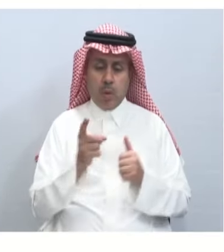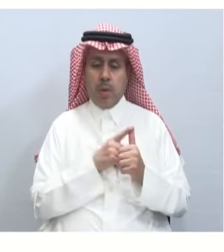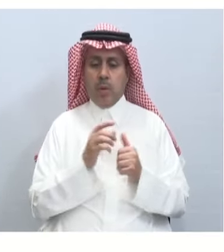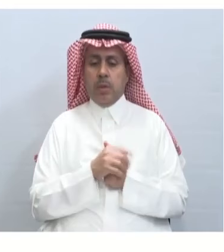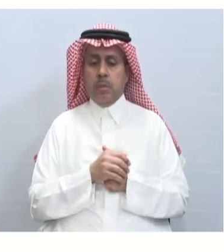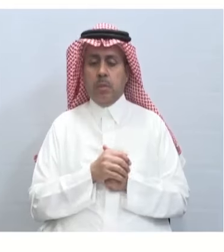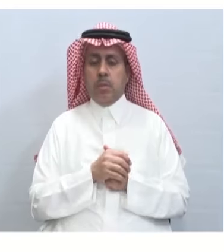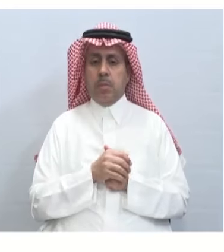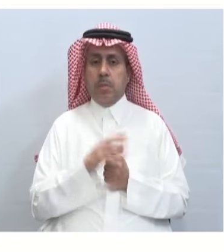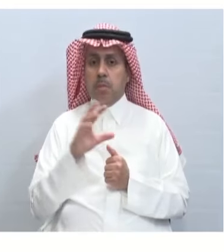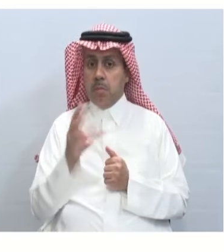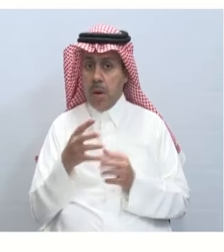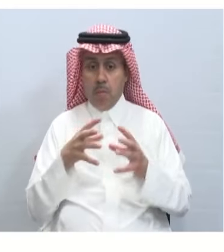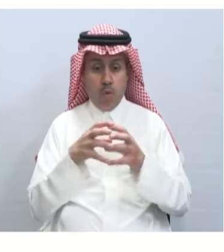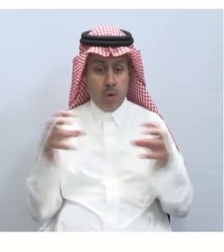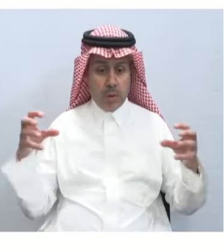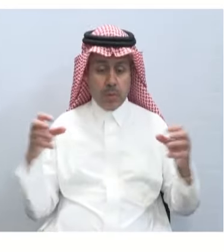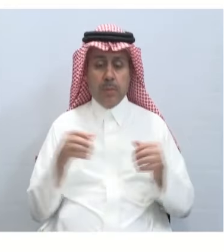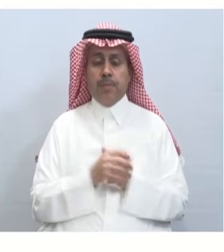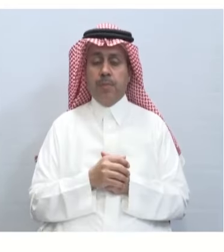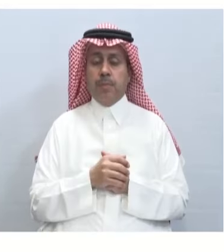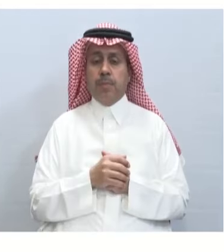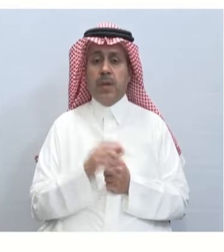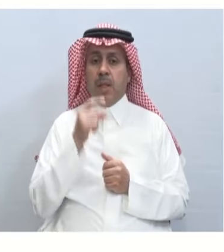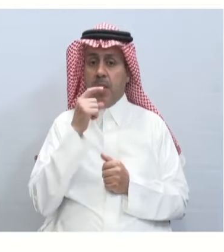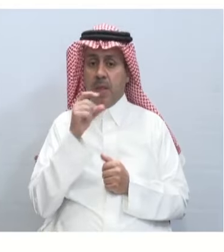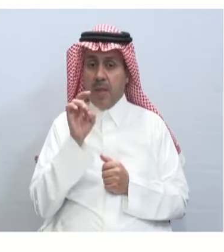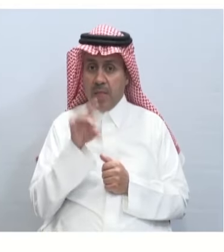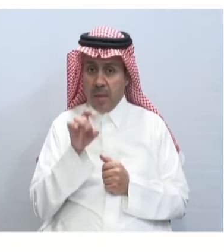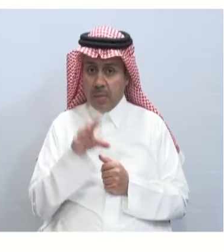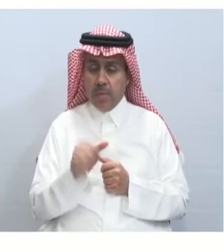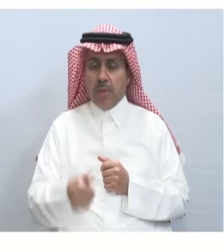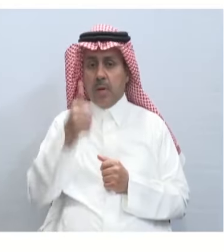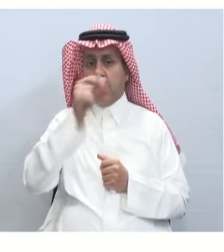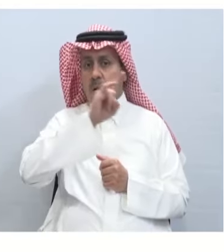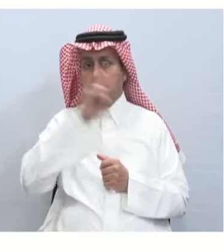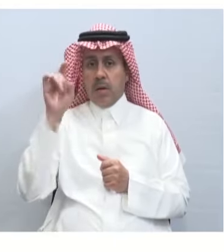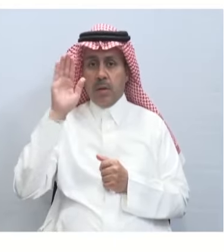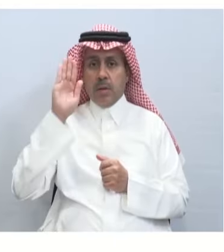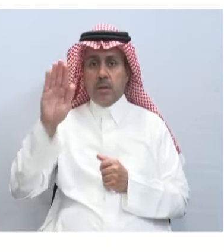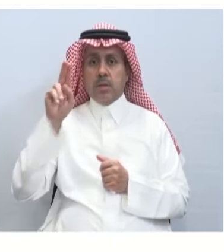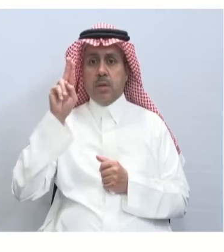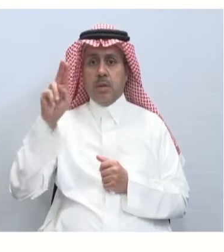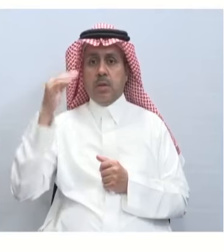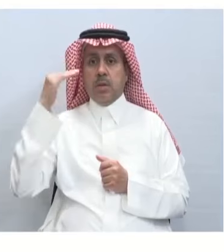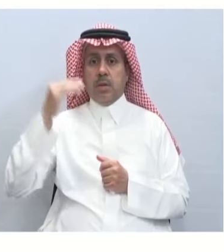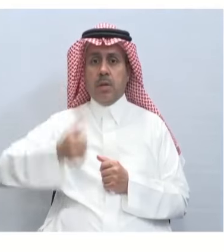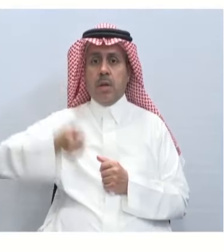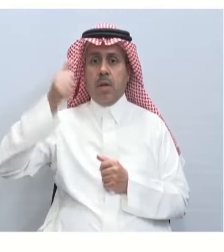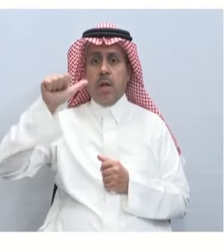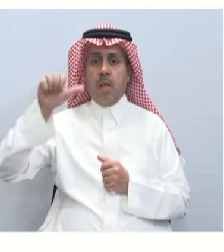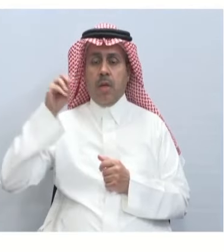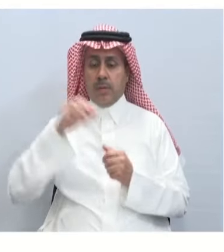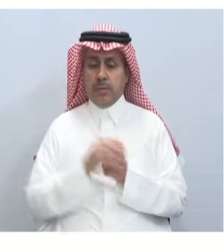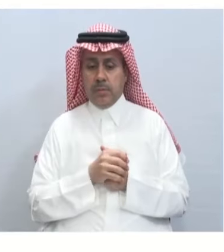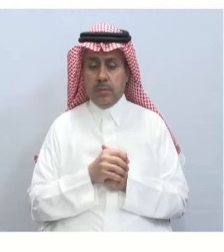السؤال الاول ما المراد بدم الاستحاضه ما المراد بدم